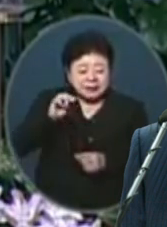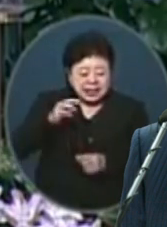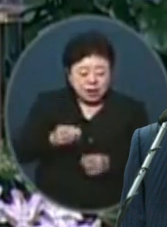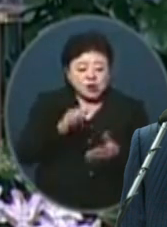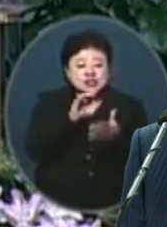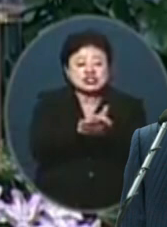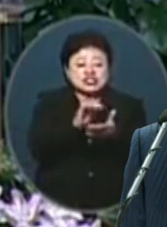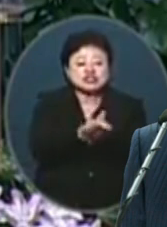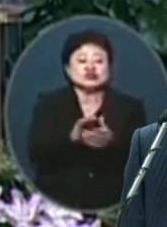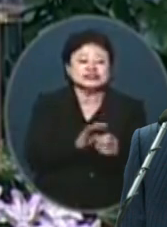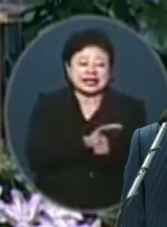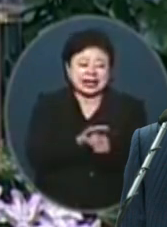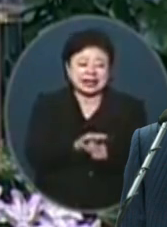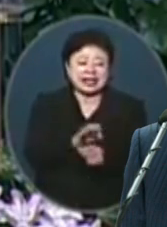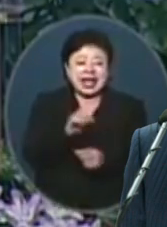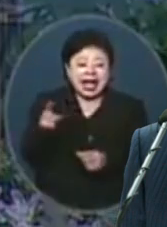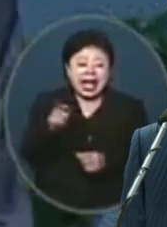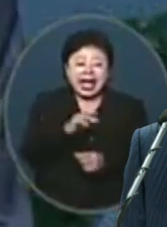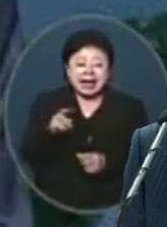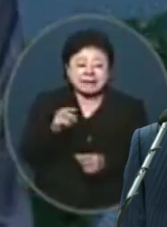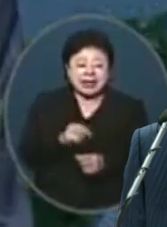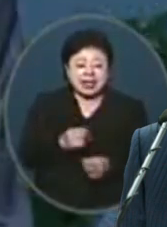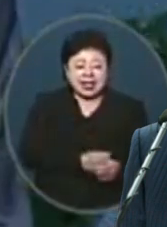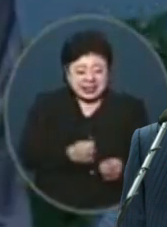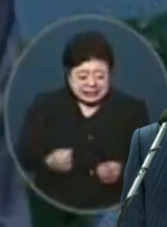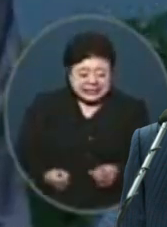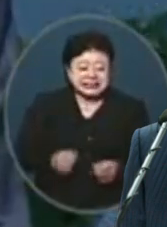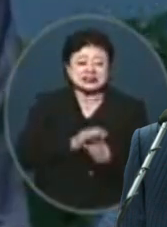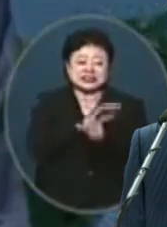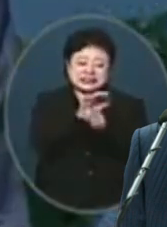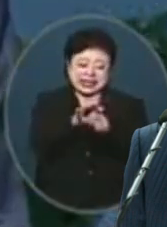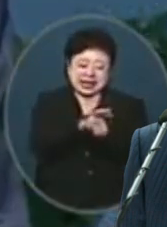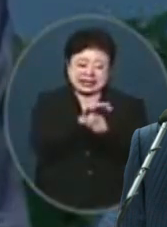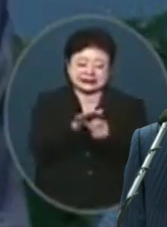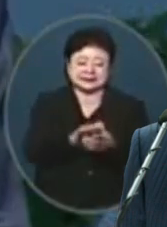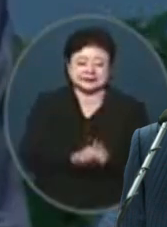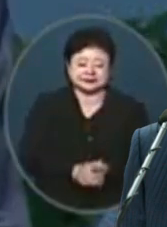친구 간의 사랑이고 아가페 사랑은 희생적인 사랑인 것입니다.